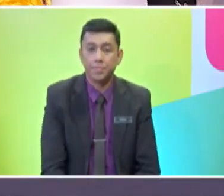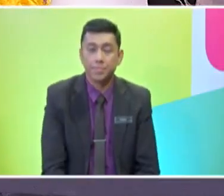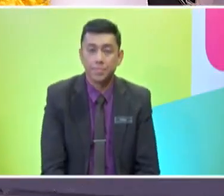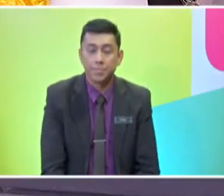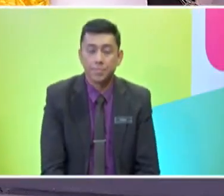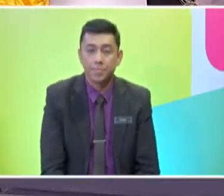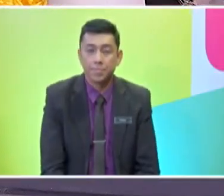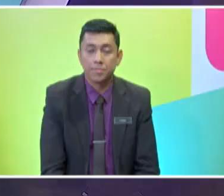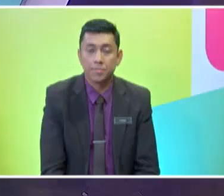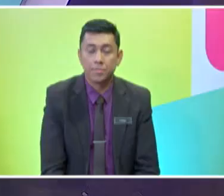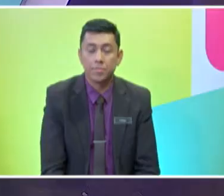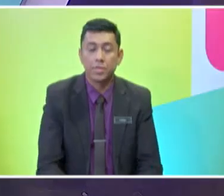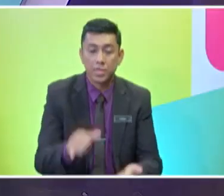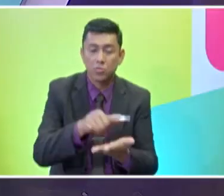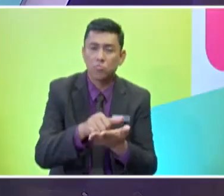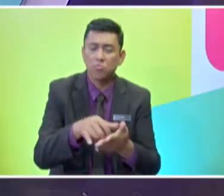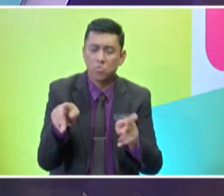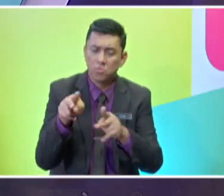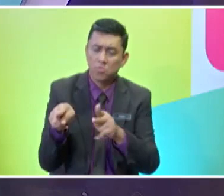yang itu